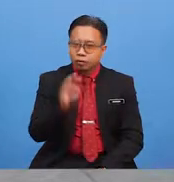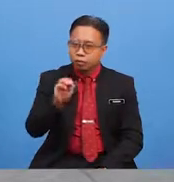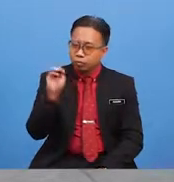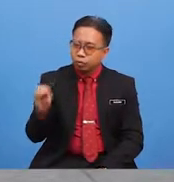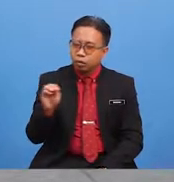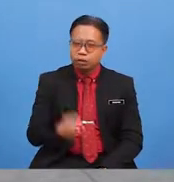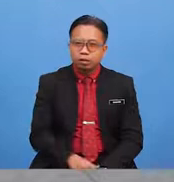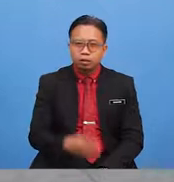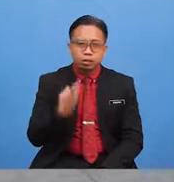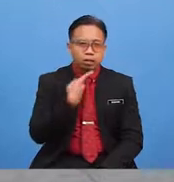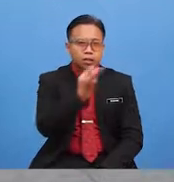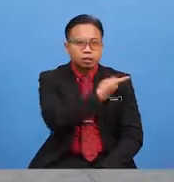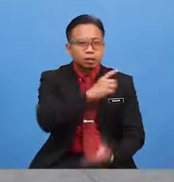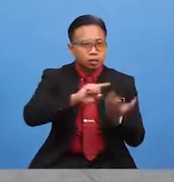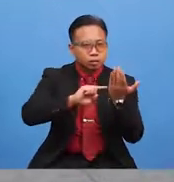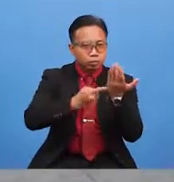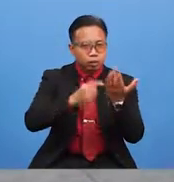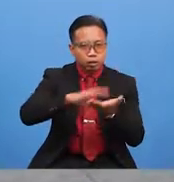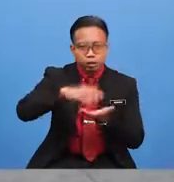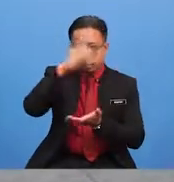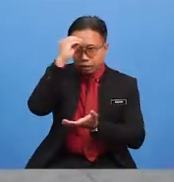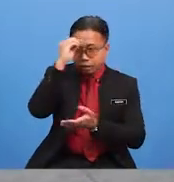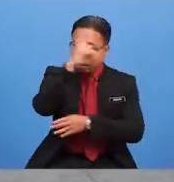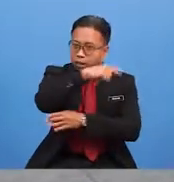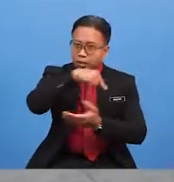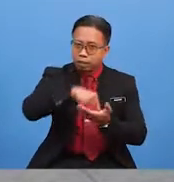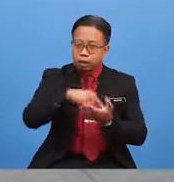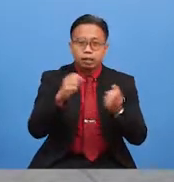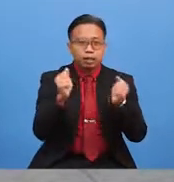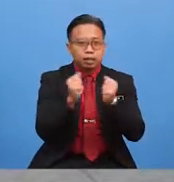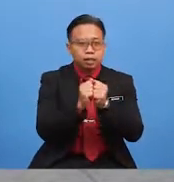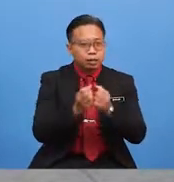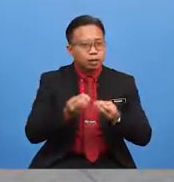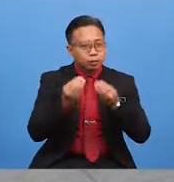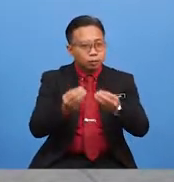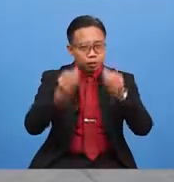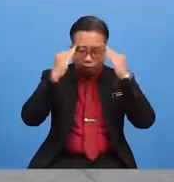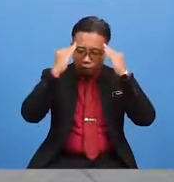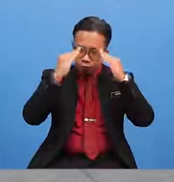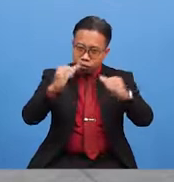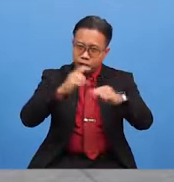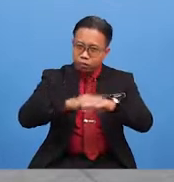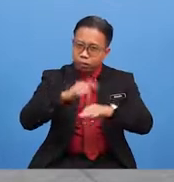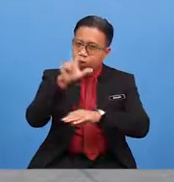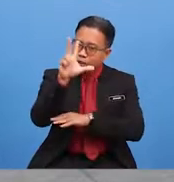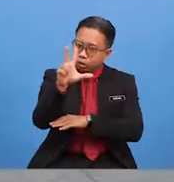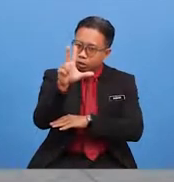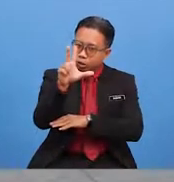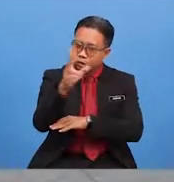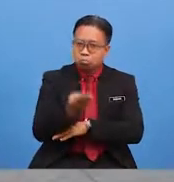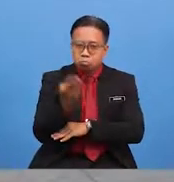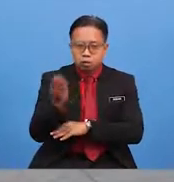Murid-murid, kita mulakan pembelajaran pada hari ini dengan memberi fokus kepada tiga perkara